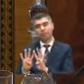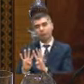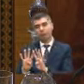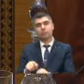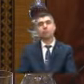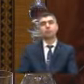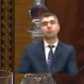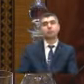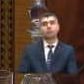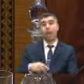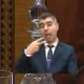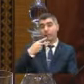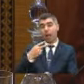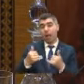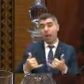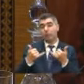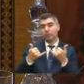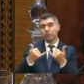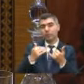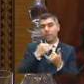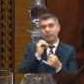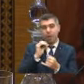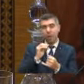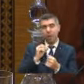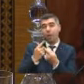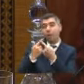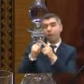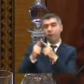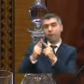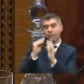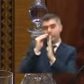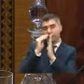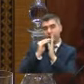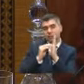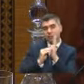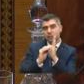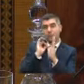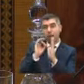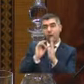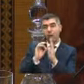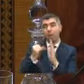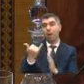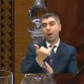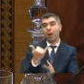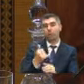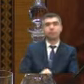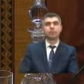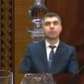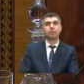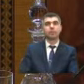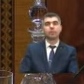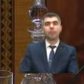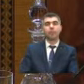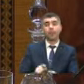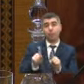خطاب العرش الذي حدد مجموعة من الرهانات ومجموعة من الأولويات أساسا في